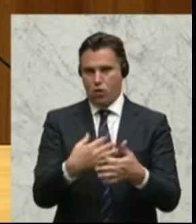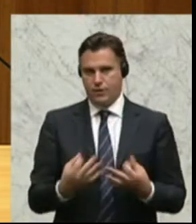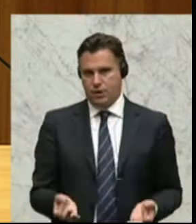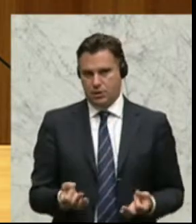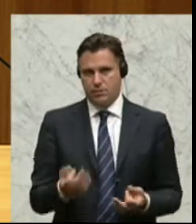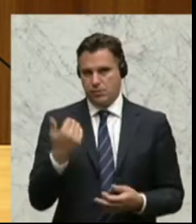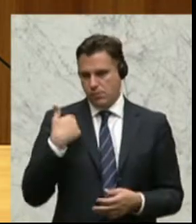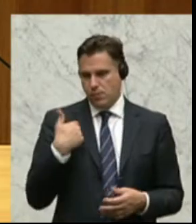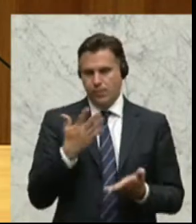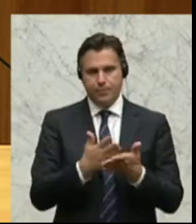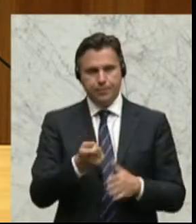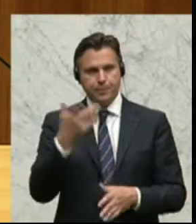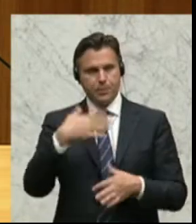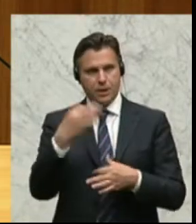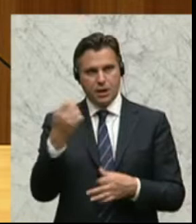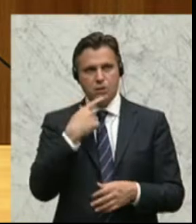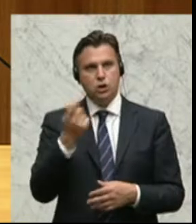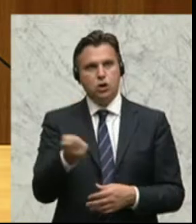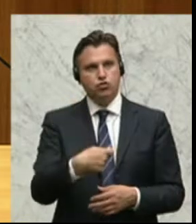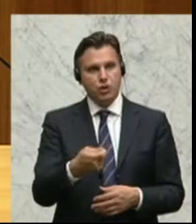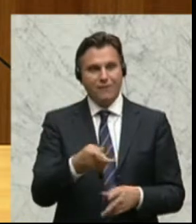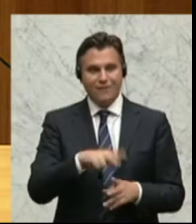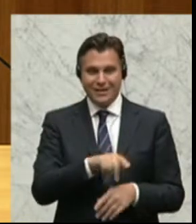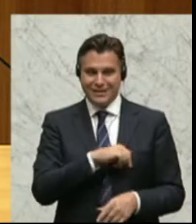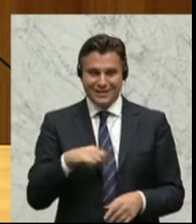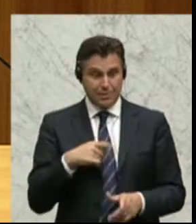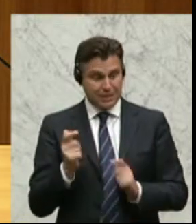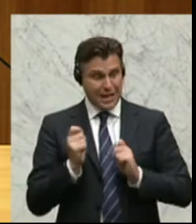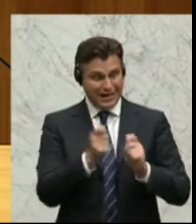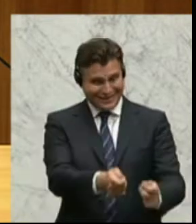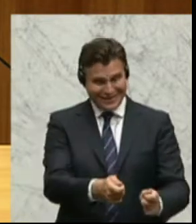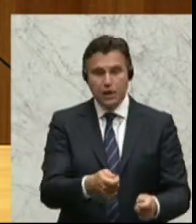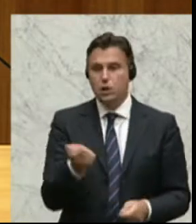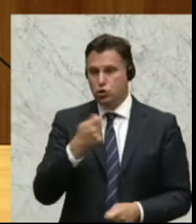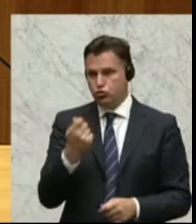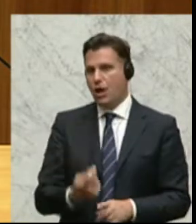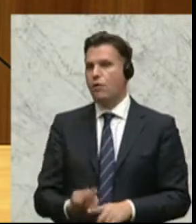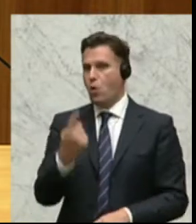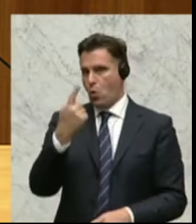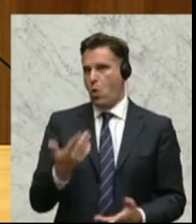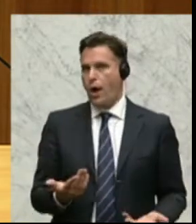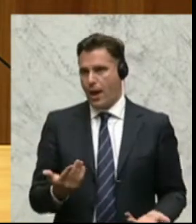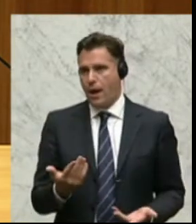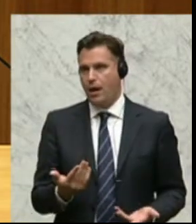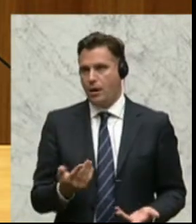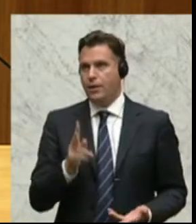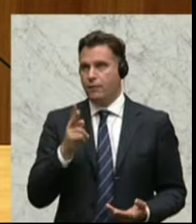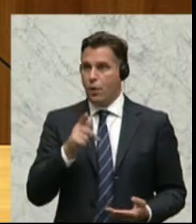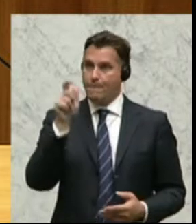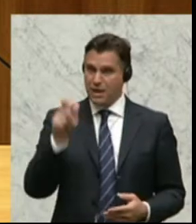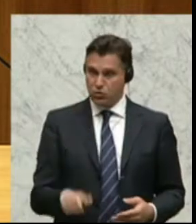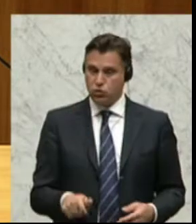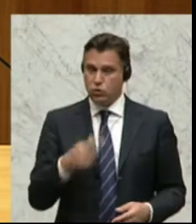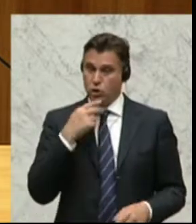diskutiert die Erhöhung der Strafen bei Selbstanzeige, weil auch das eine logische und vernünftige Reaktion darauf ist, dass Leute, die beim